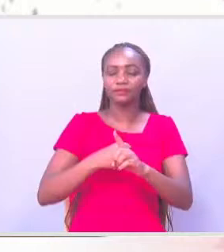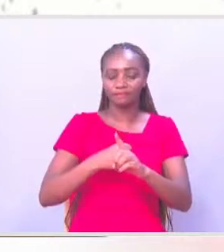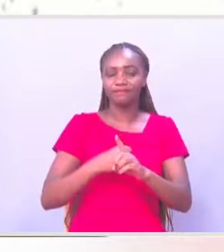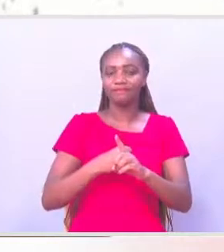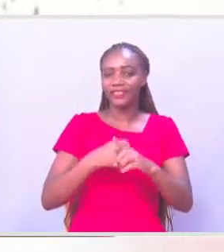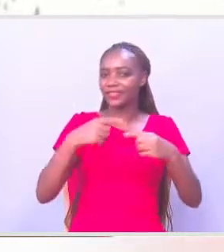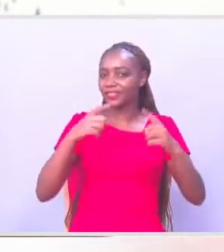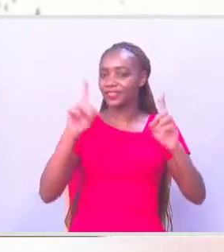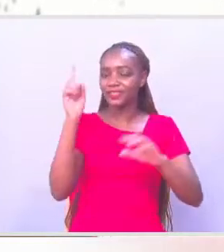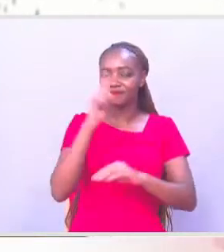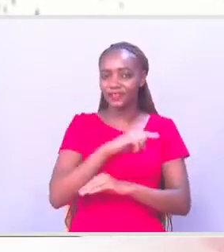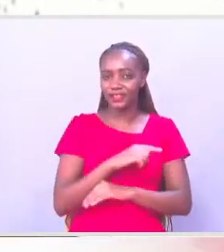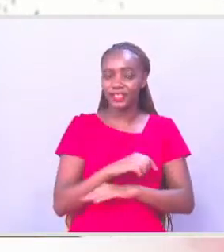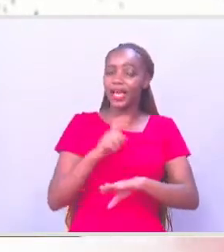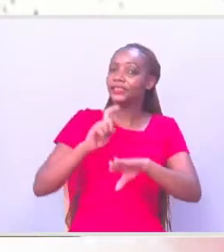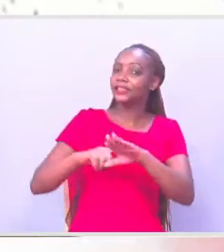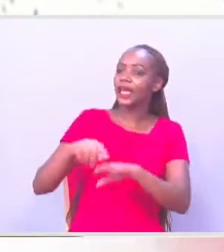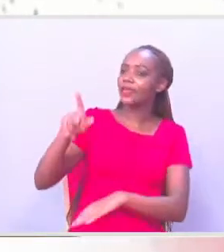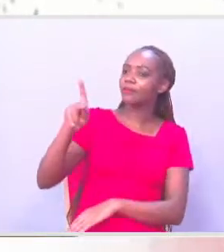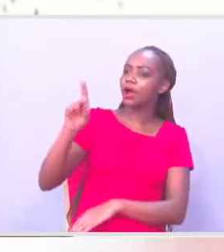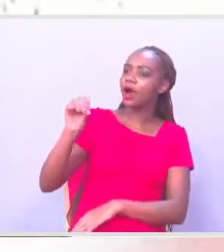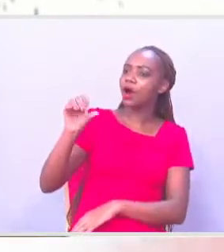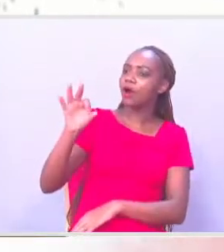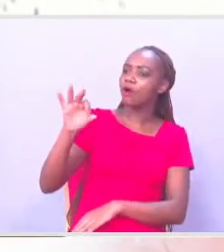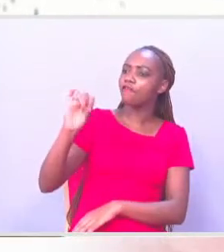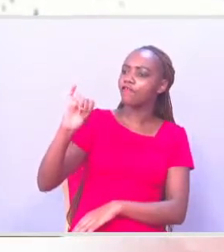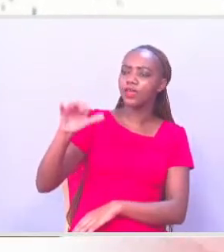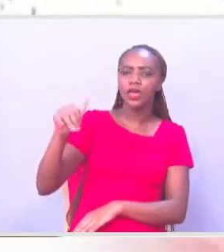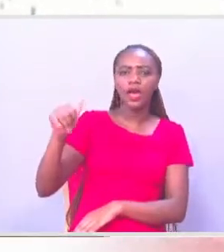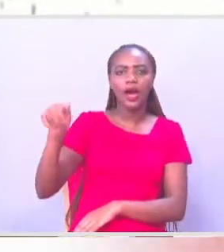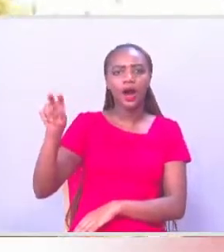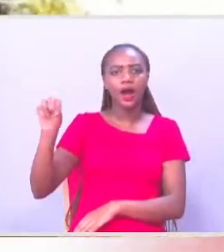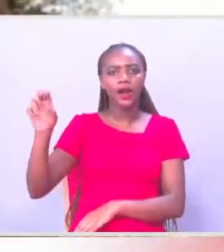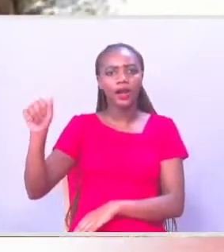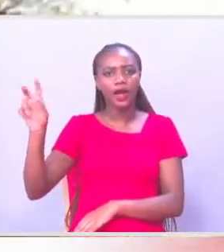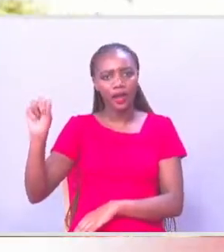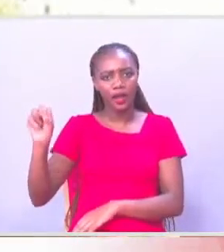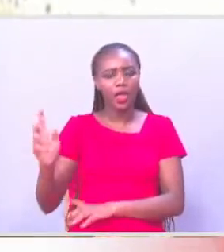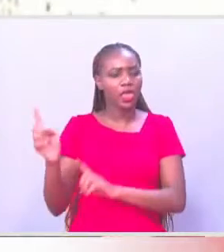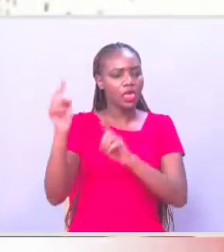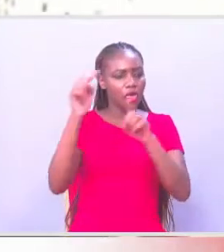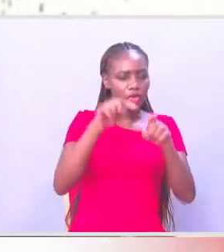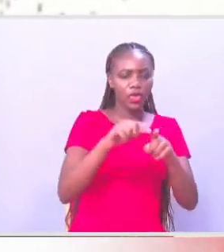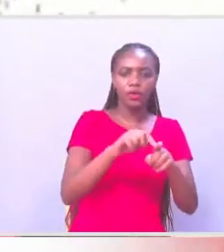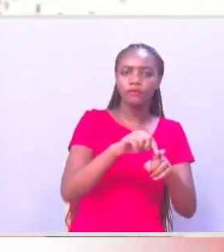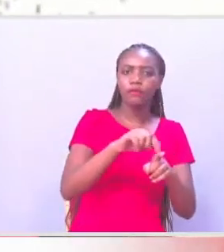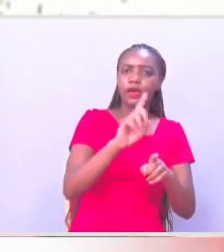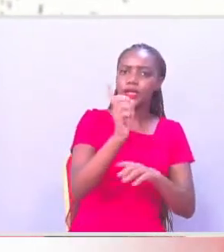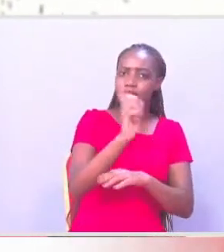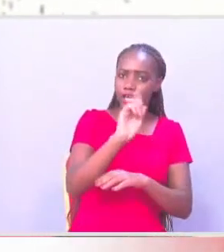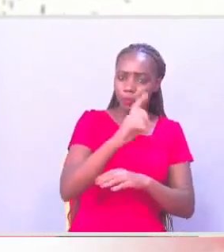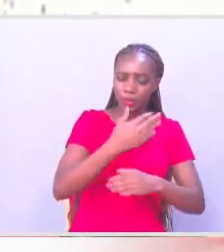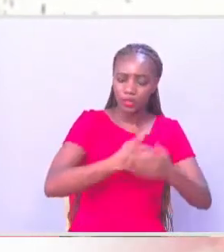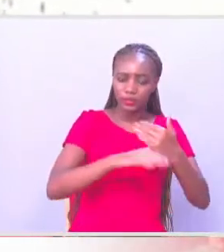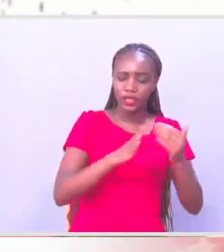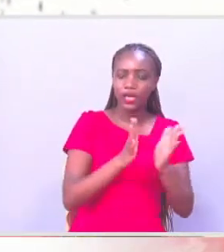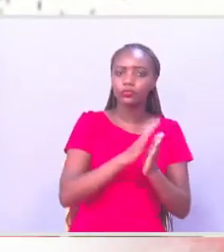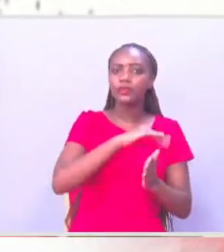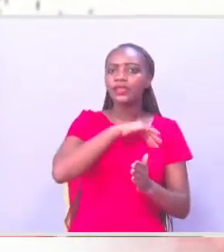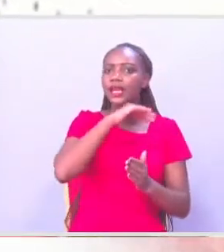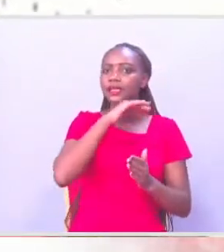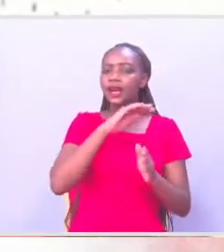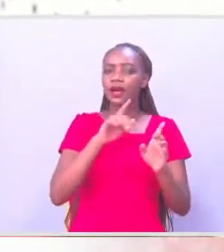Wakati Kofi Annan alikuja Nairobi, akaongea na Raila na Kibaki, kutoka huko kesho